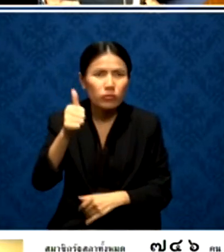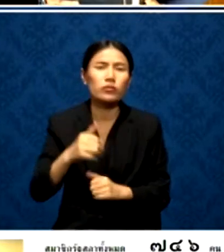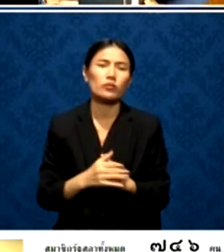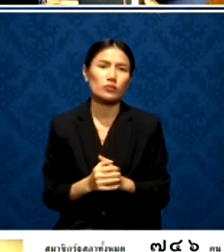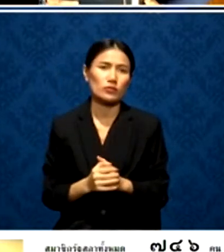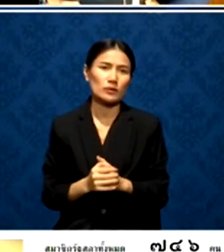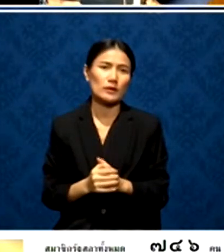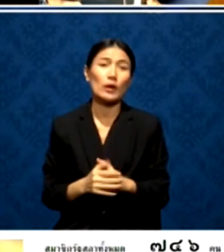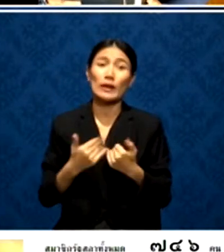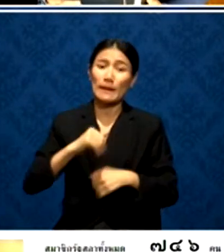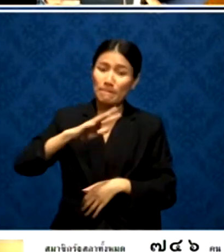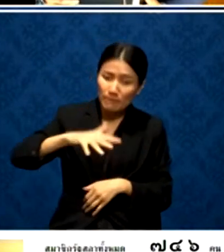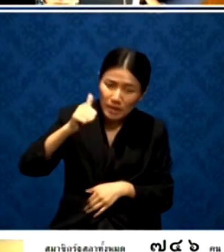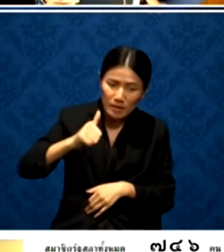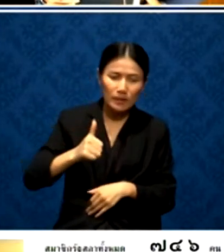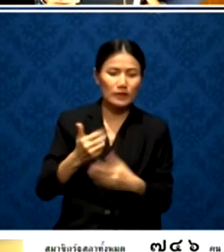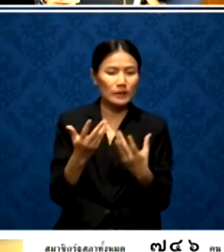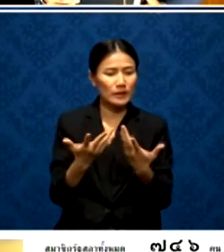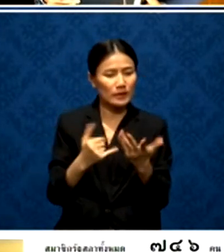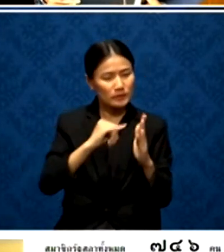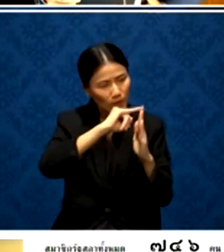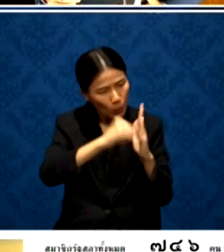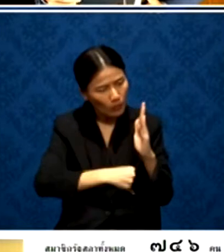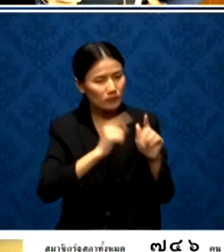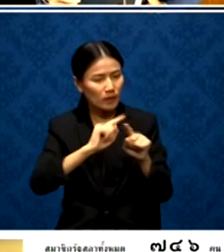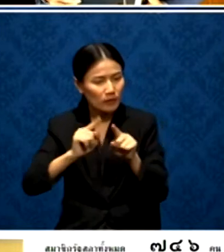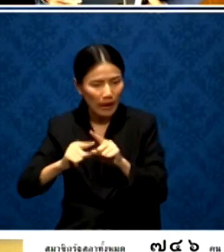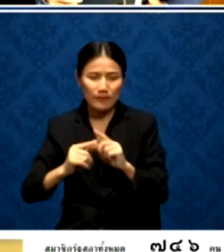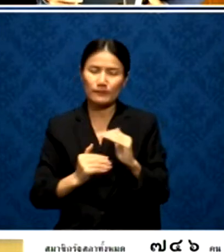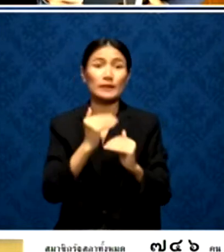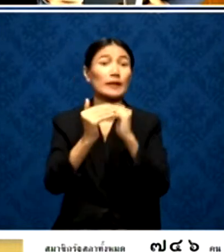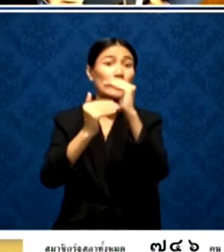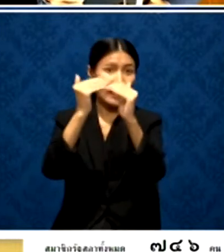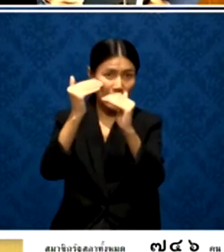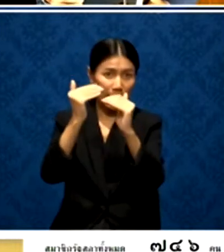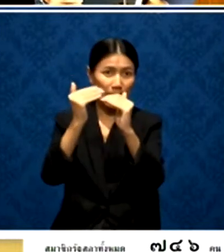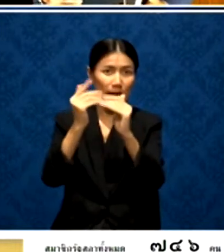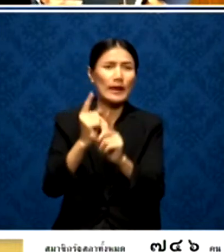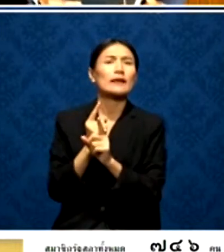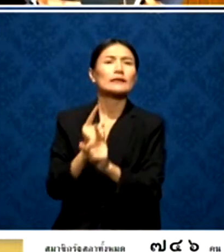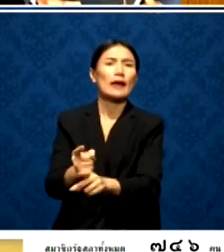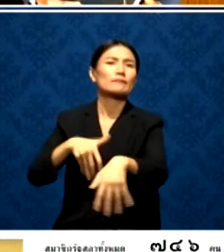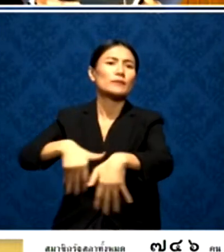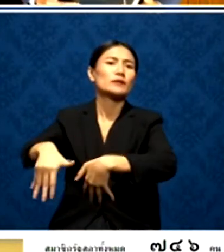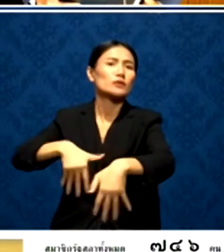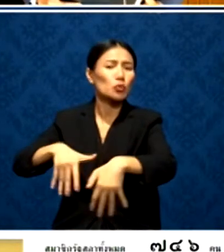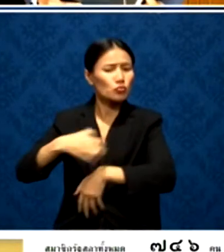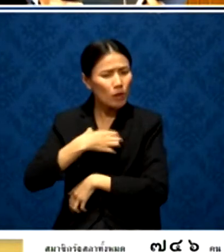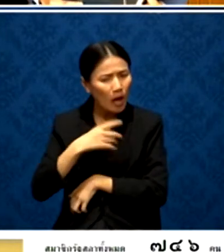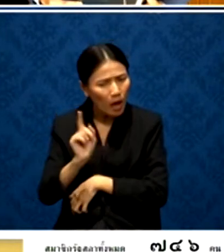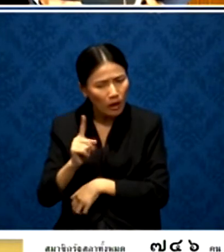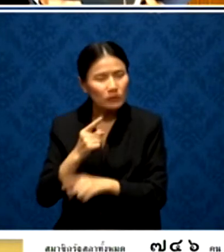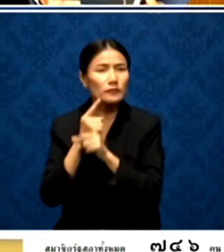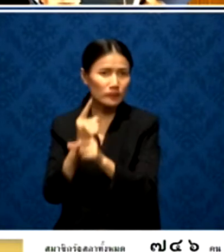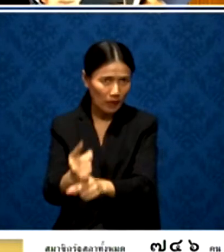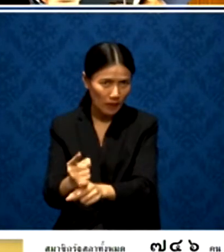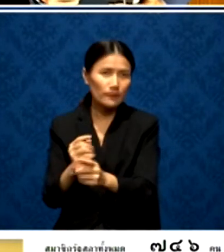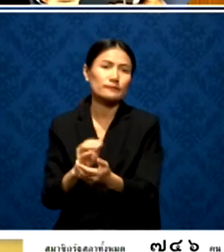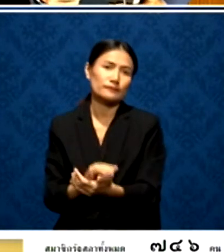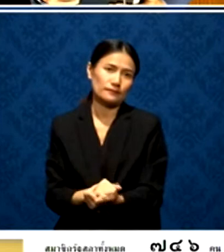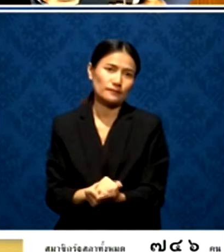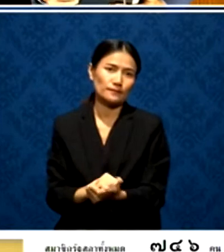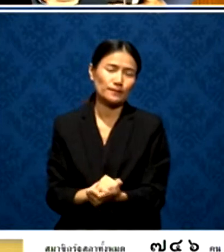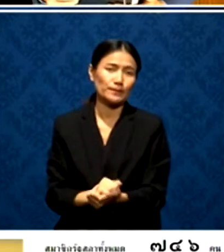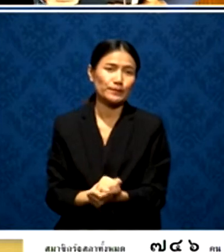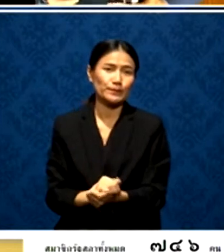นที่และเมืองให้เป็นไปตามผังเมืองที่สอดคล้องกับความต้องการของประชาชนเพื่อให้เกิดการกระจ